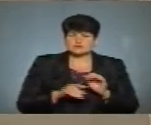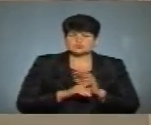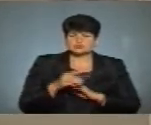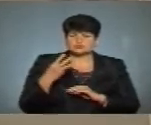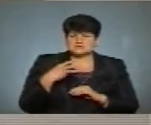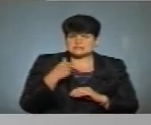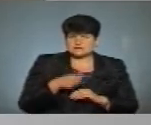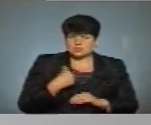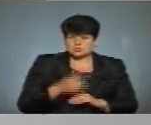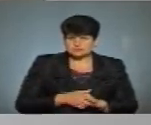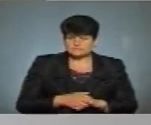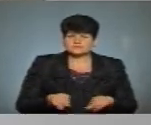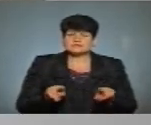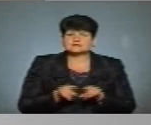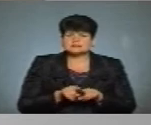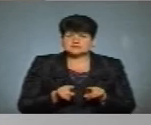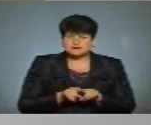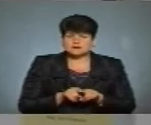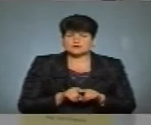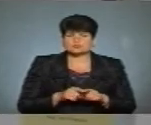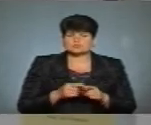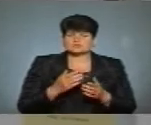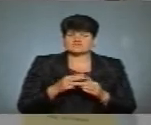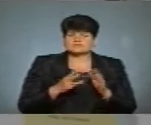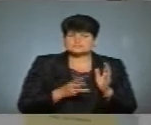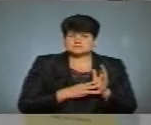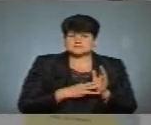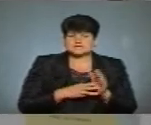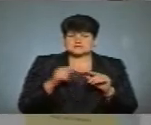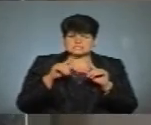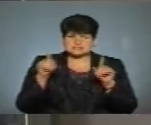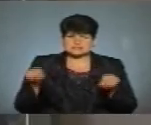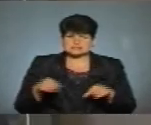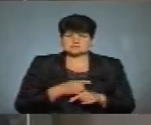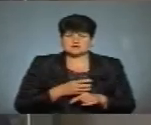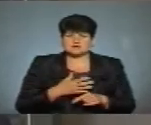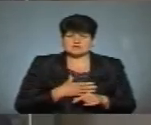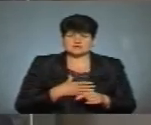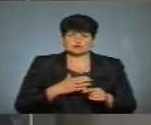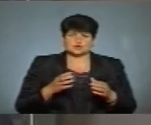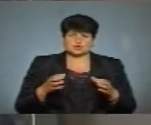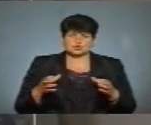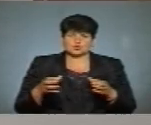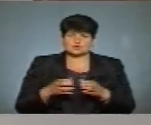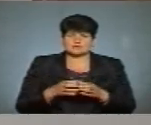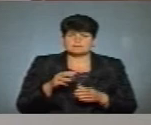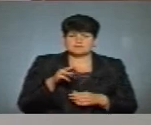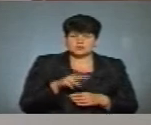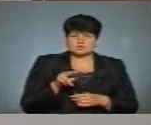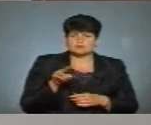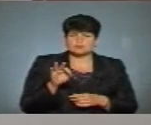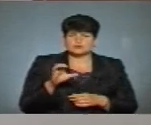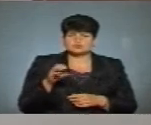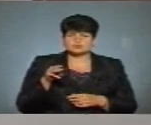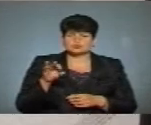років. Також в експозиції виставки 18 картин із приватної колекції дослідника лірництва Мирона Постолана